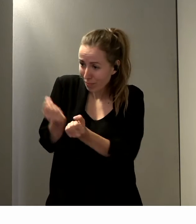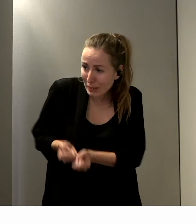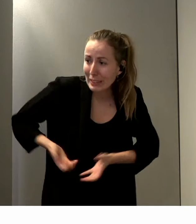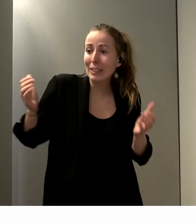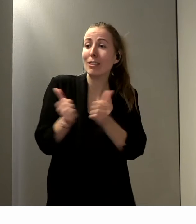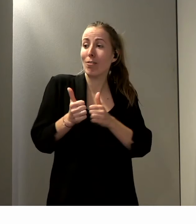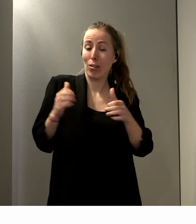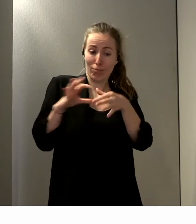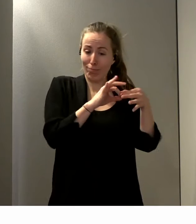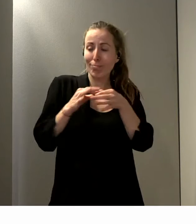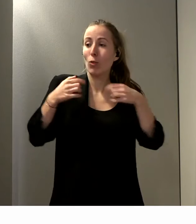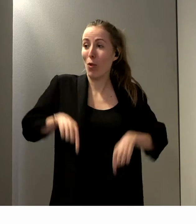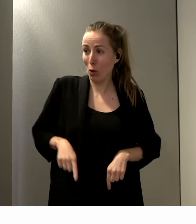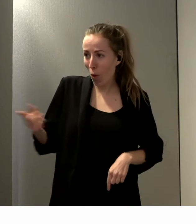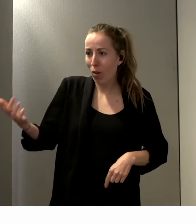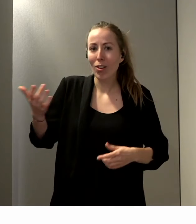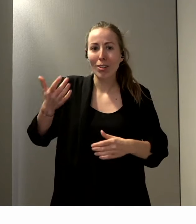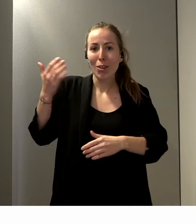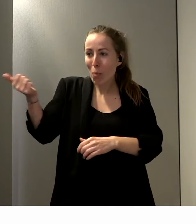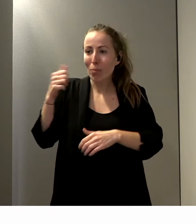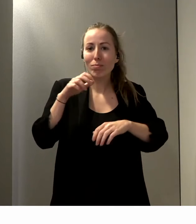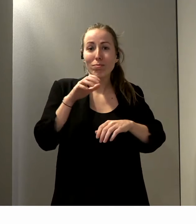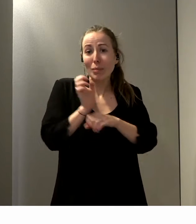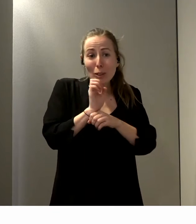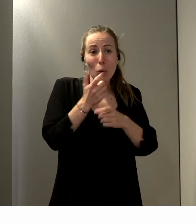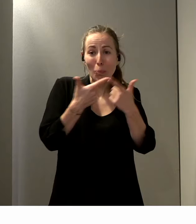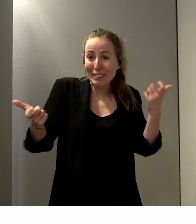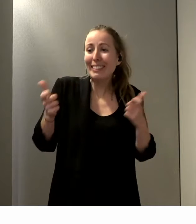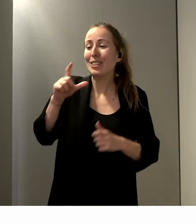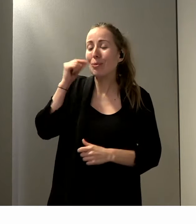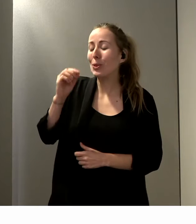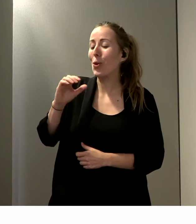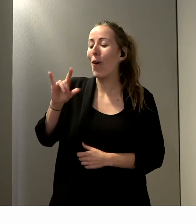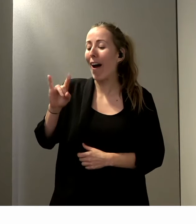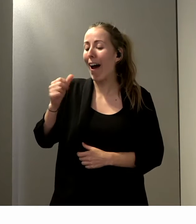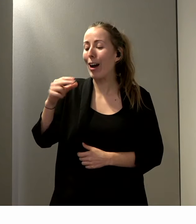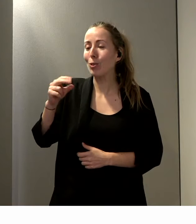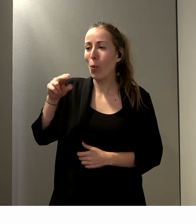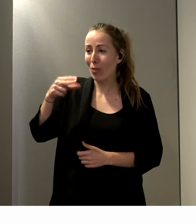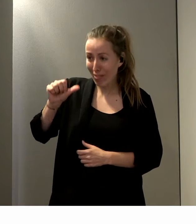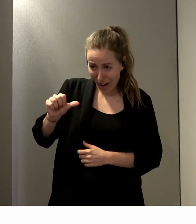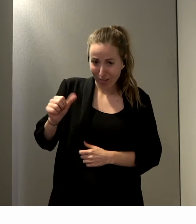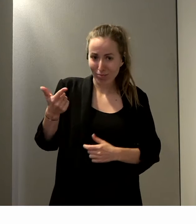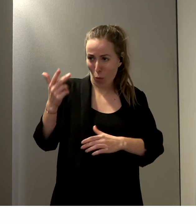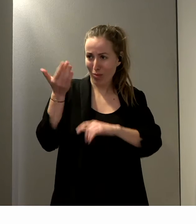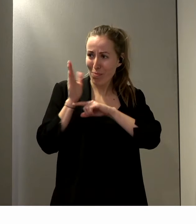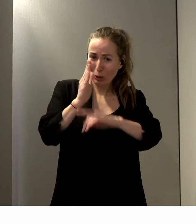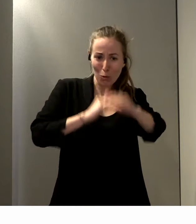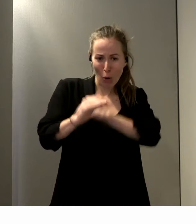vous voit même chez Thierry Lanouna donc pour présenter ce programme. De quoi ça